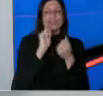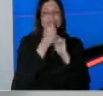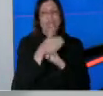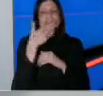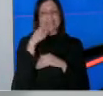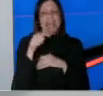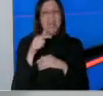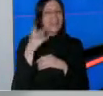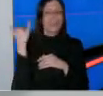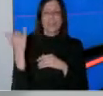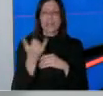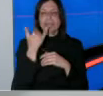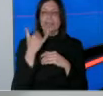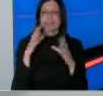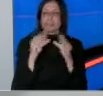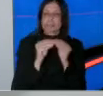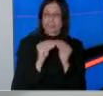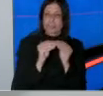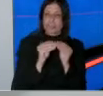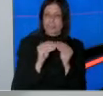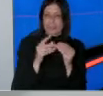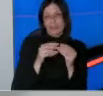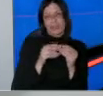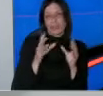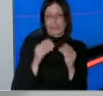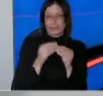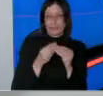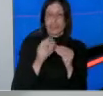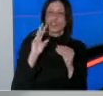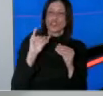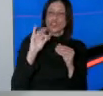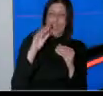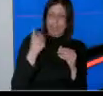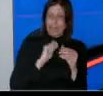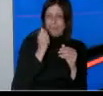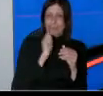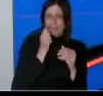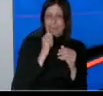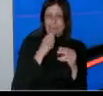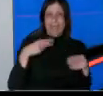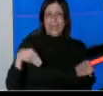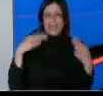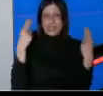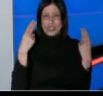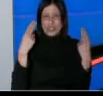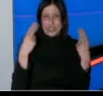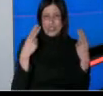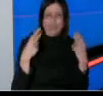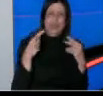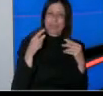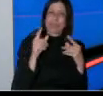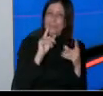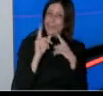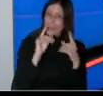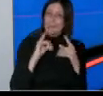בזום, שיר נוסצקי, מנכלית, האם ראית את האופק לאחרונה? ערב טוב, שיר, מה שלומך? ערב טוב, לא בא לי להפריע לכם,